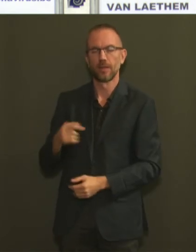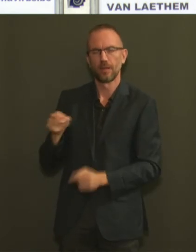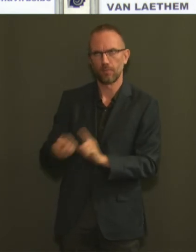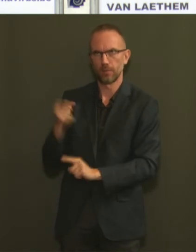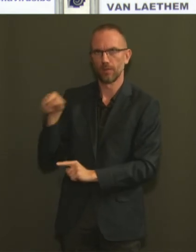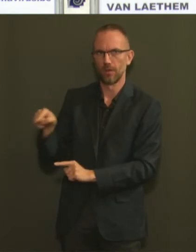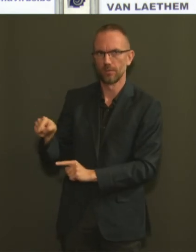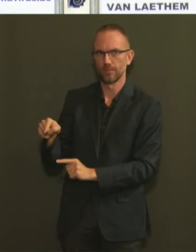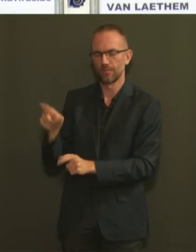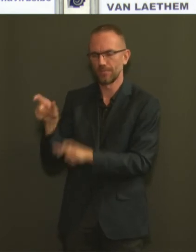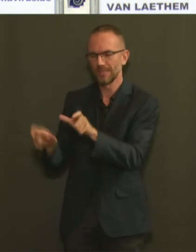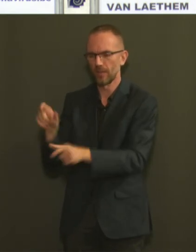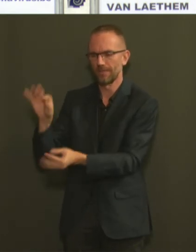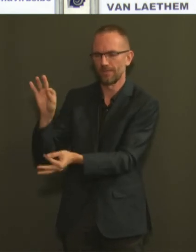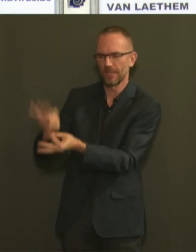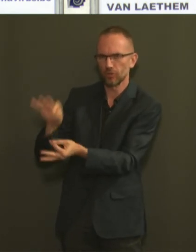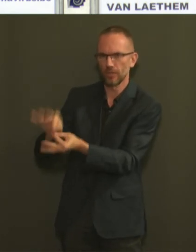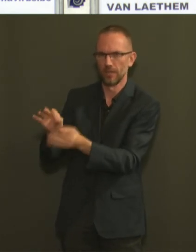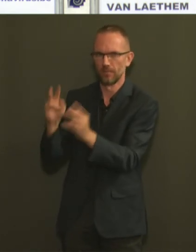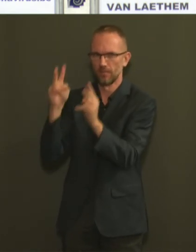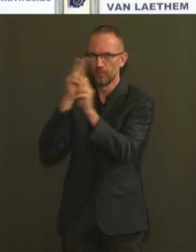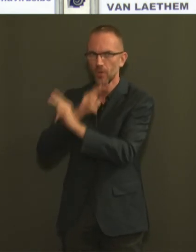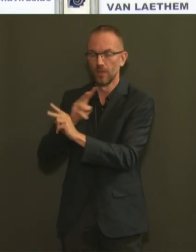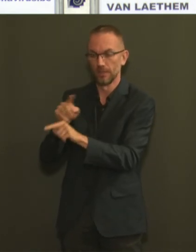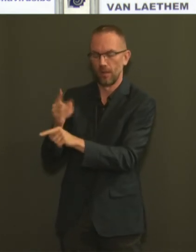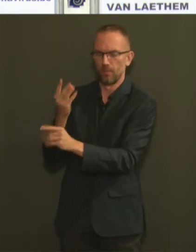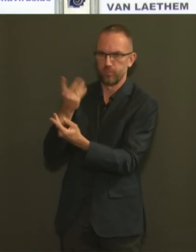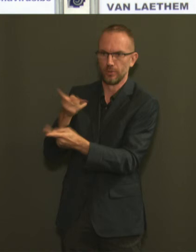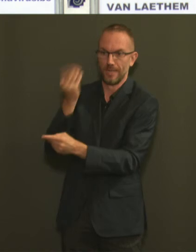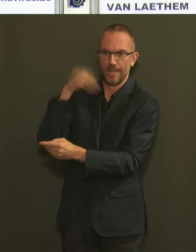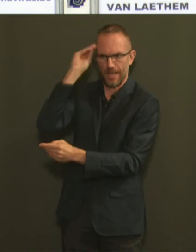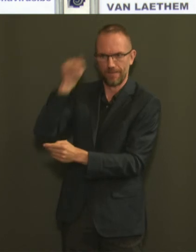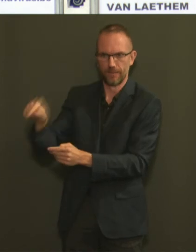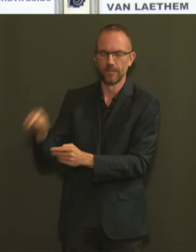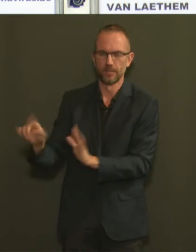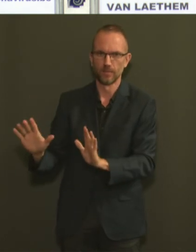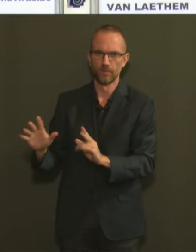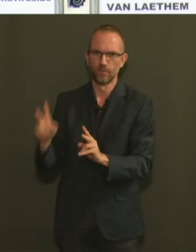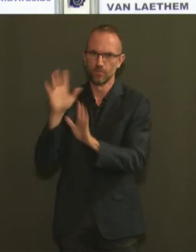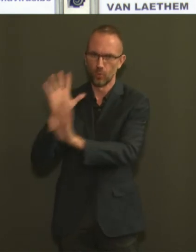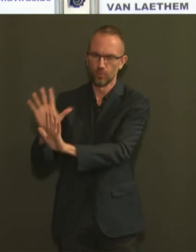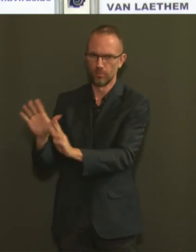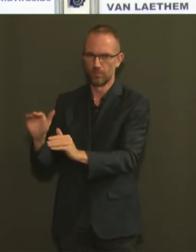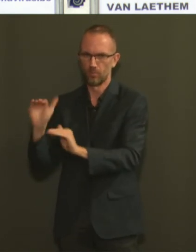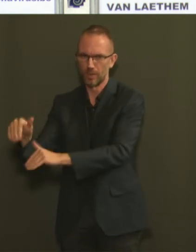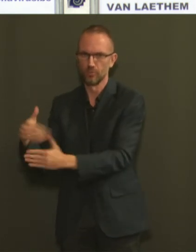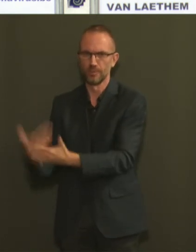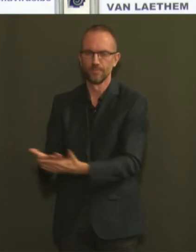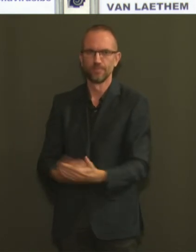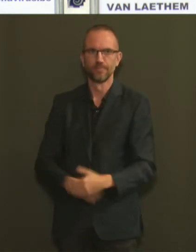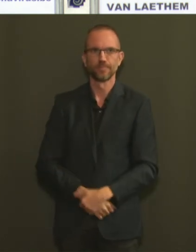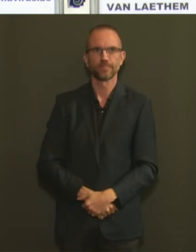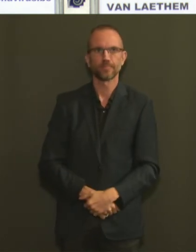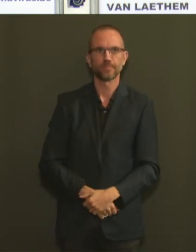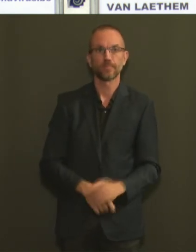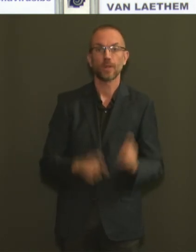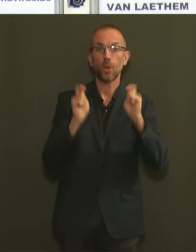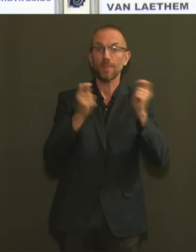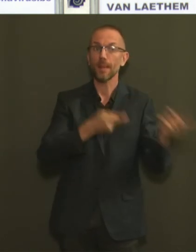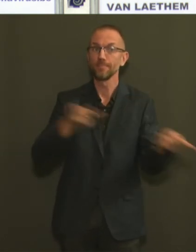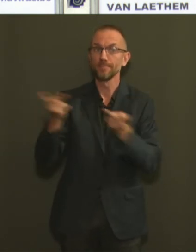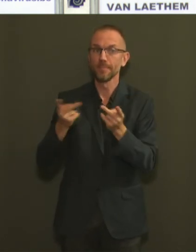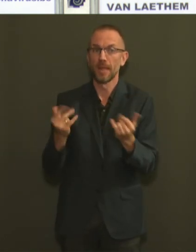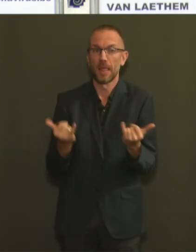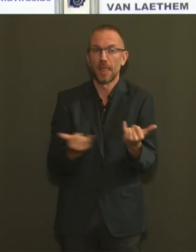des formes sévères de la maladie les hospitalisations diminue très légèrement très